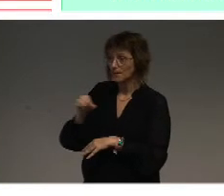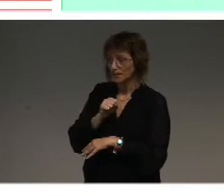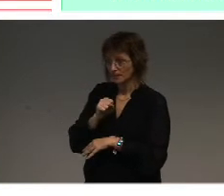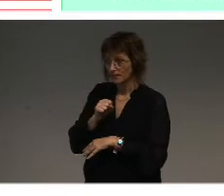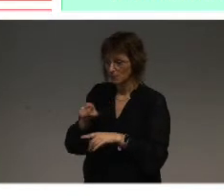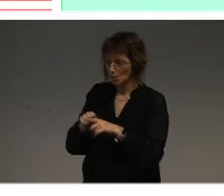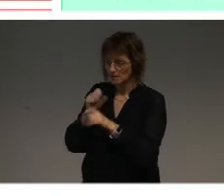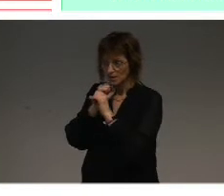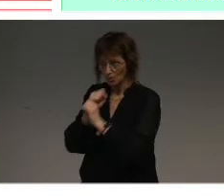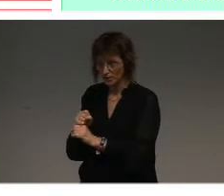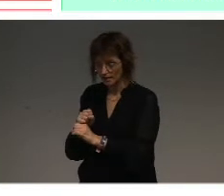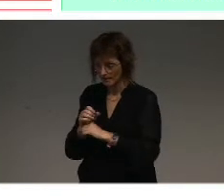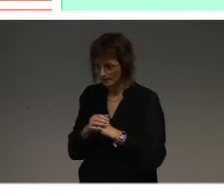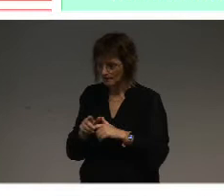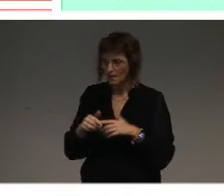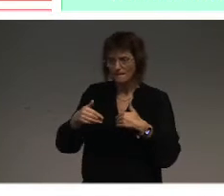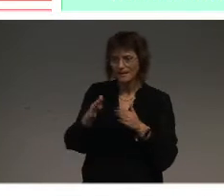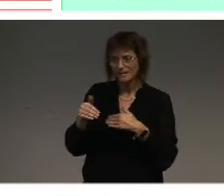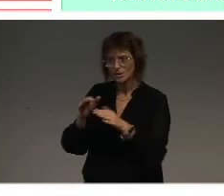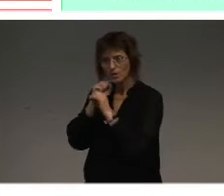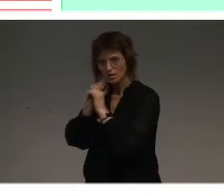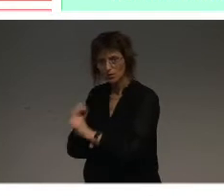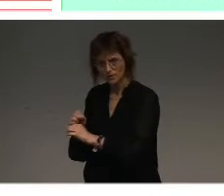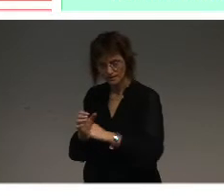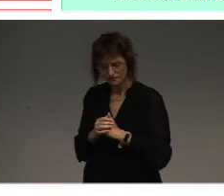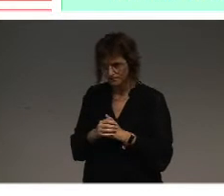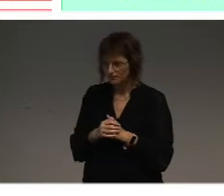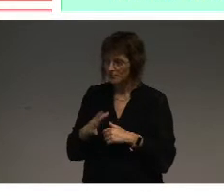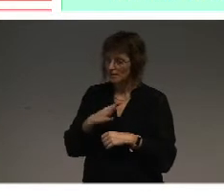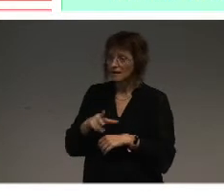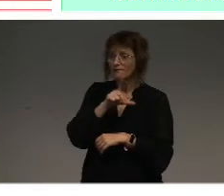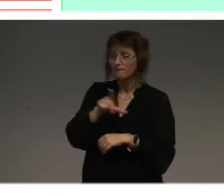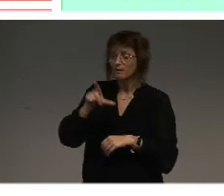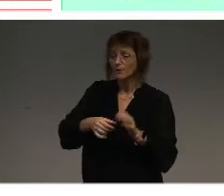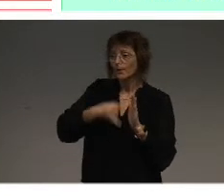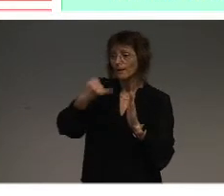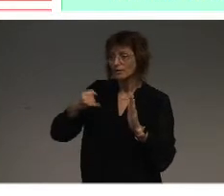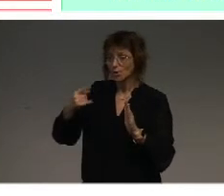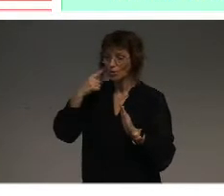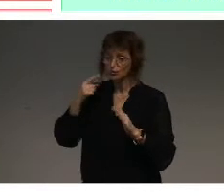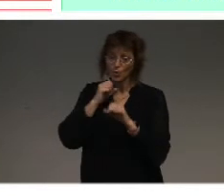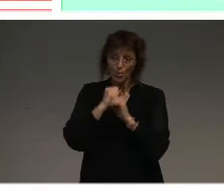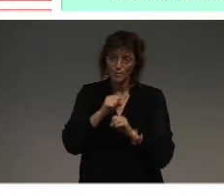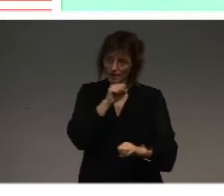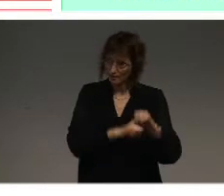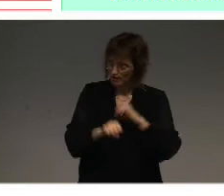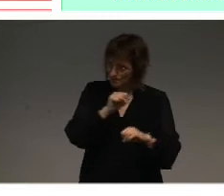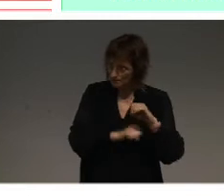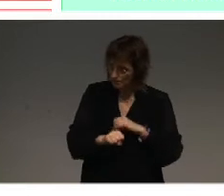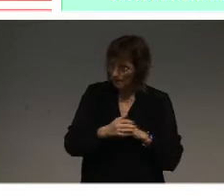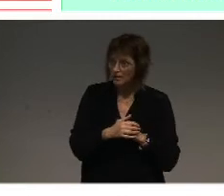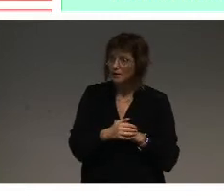contraintes, les catégories de contraintes. Alors, on a 22 indicateurs pour les contraintes organisationnelles, qui peuvent à la fois